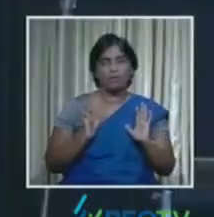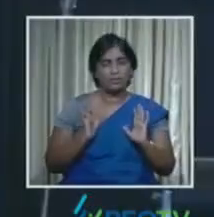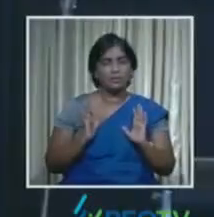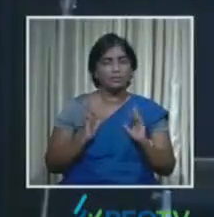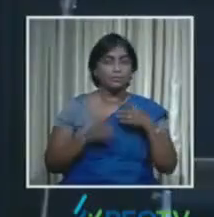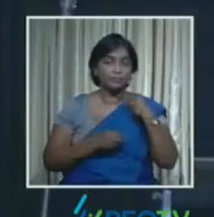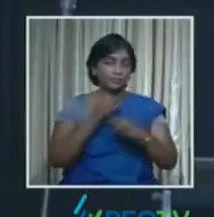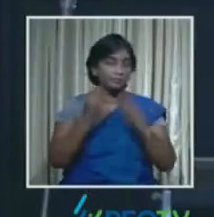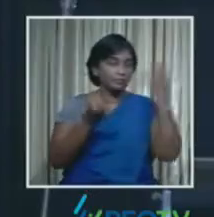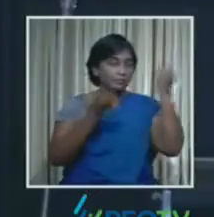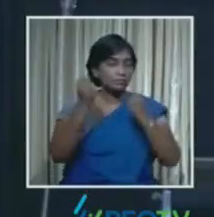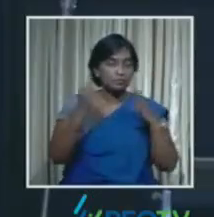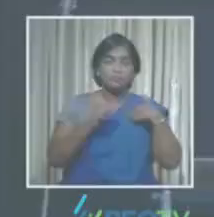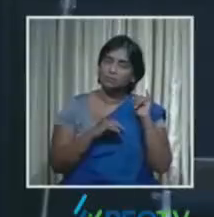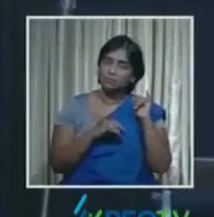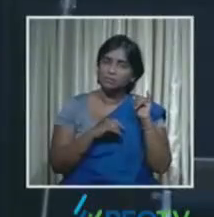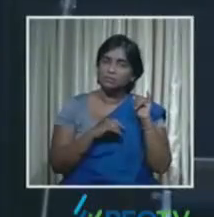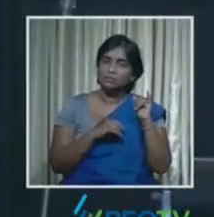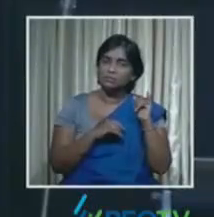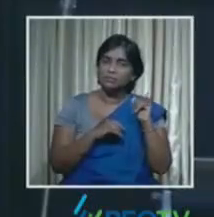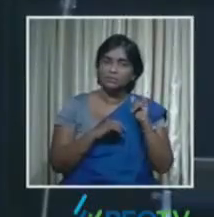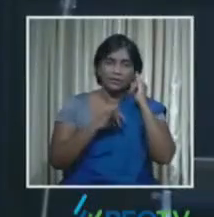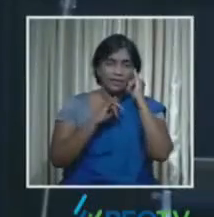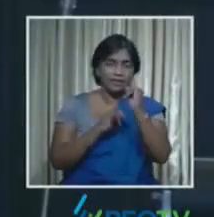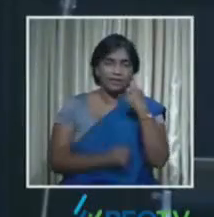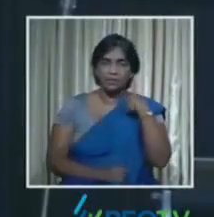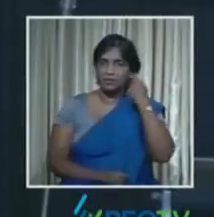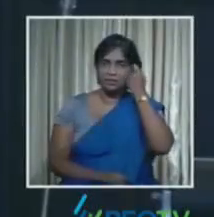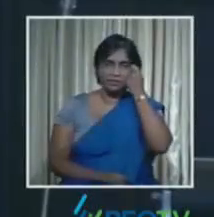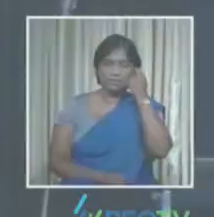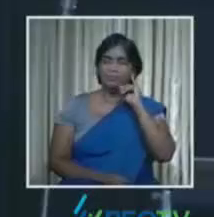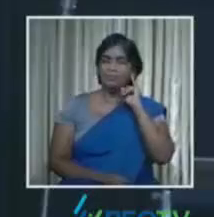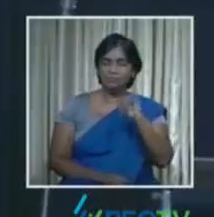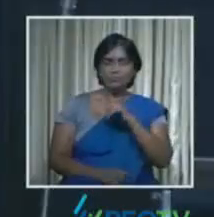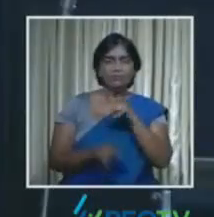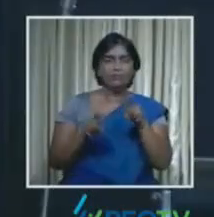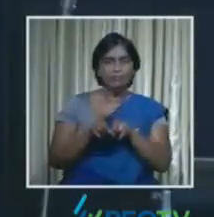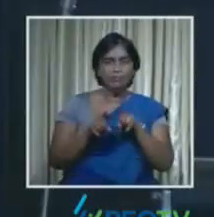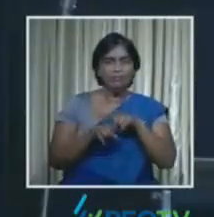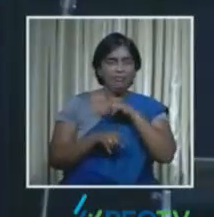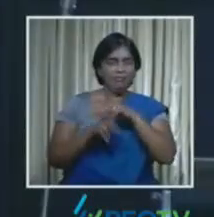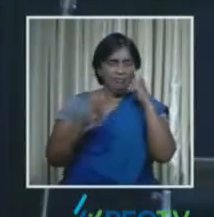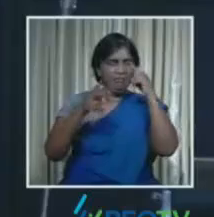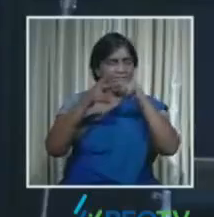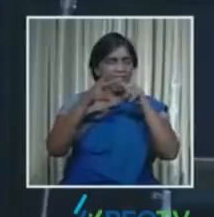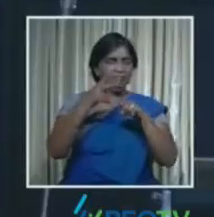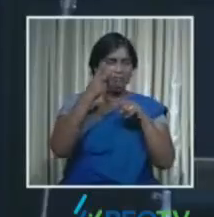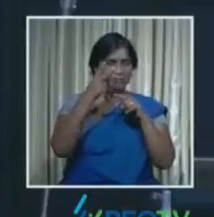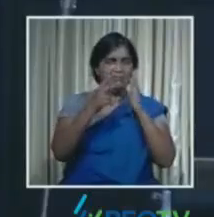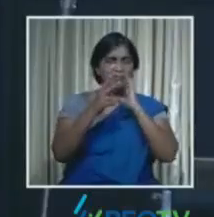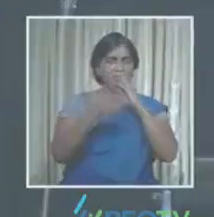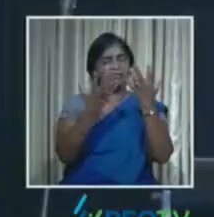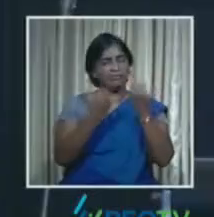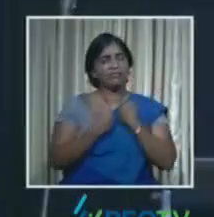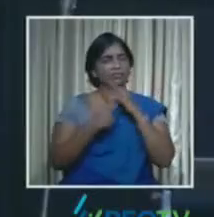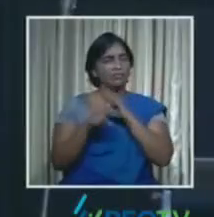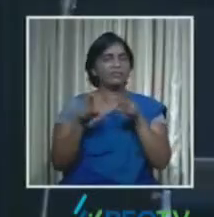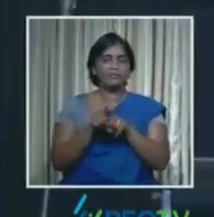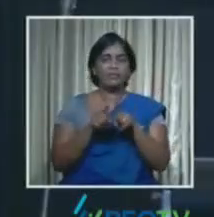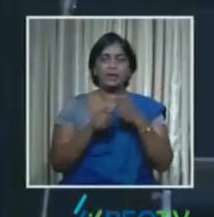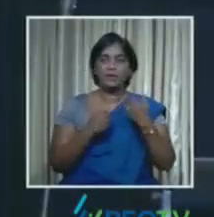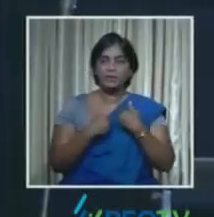නැහැ. ආයෝජන පිළිබඳ අපි බියක්වත් වැරදි අදහසක්වත් ඒ ප්‍රකාශ කරන්න නරකයි. මේ අංශ දෙකටම විදේශ ආයෝජන අවශ්‍යයි.